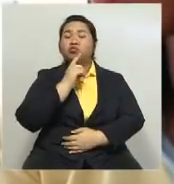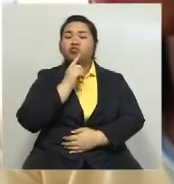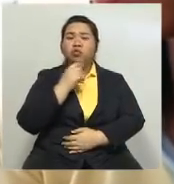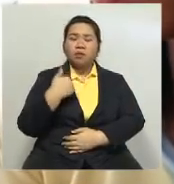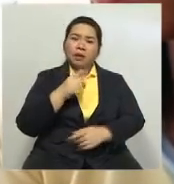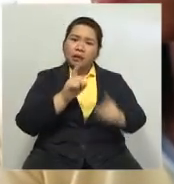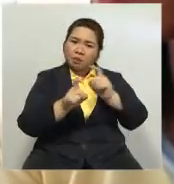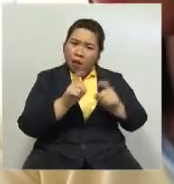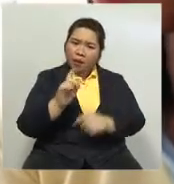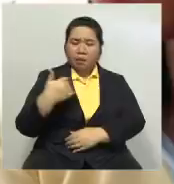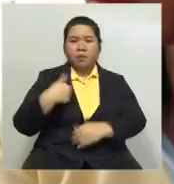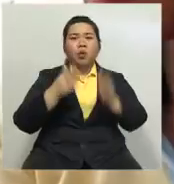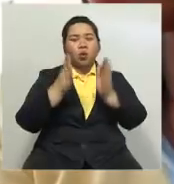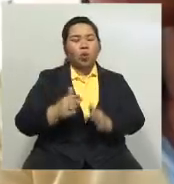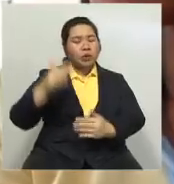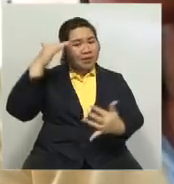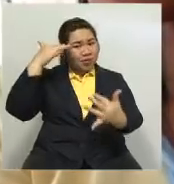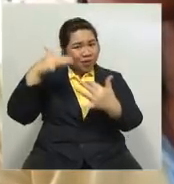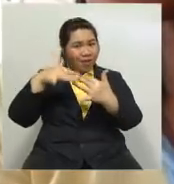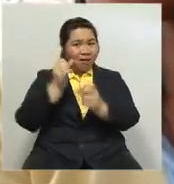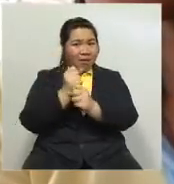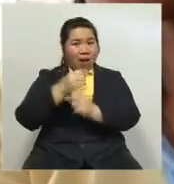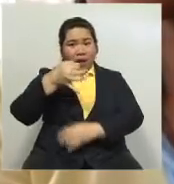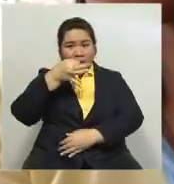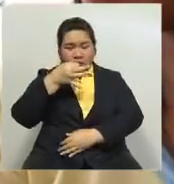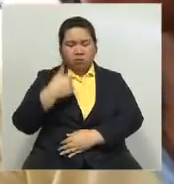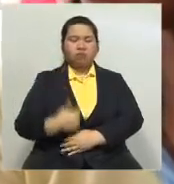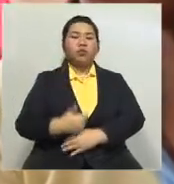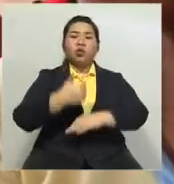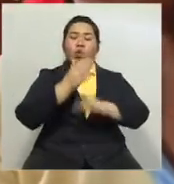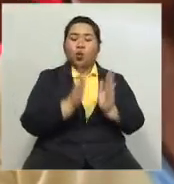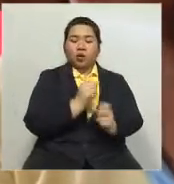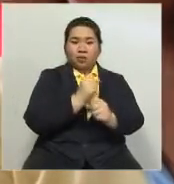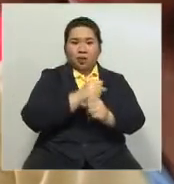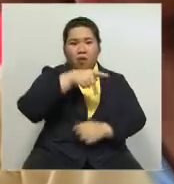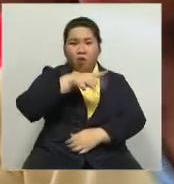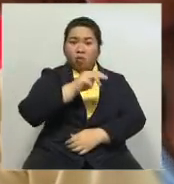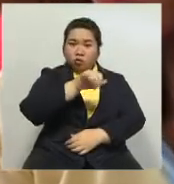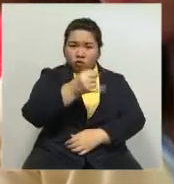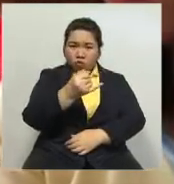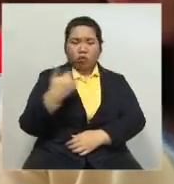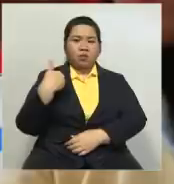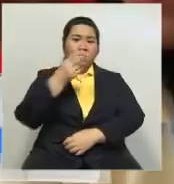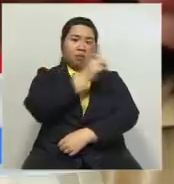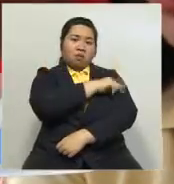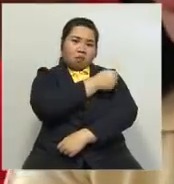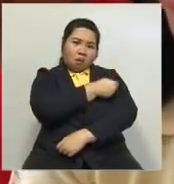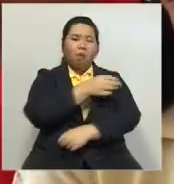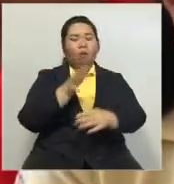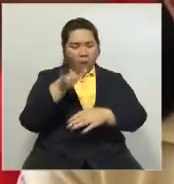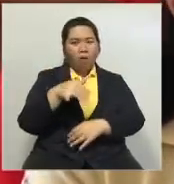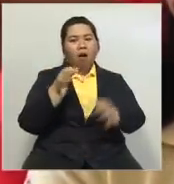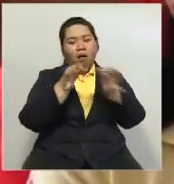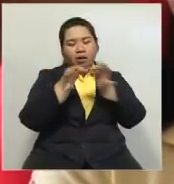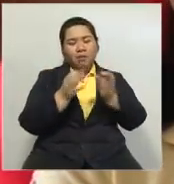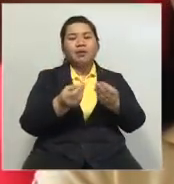งมีนักจิตวิทยาคงมีเจ้าหน้าที่ของกระทรวงพัฒนาสังคมและความมั่นคงของมนุษย์คงมีคุณหมอเข้ามาช่วยอธิบายความให้กับ